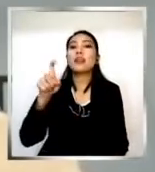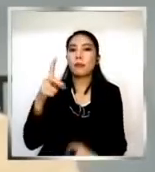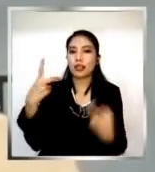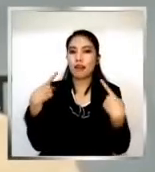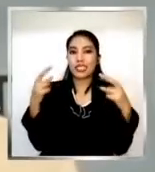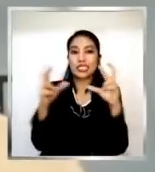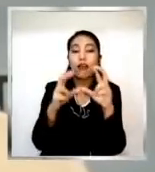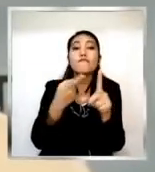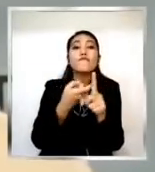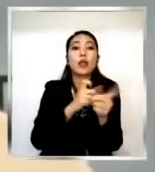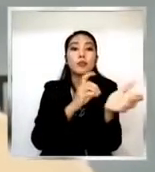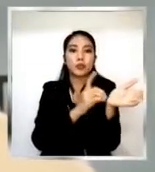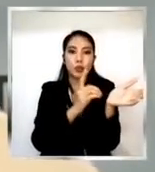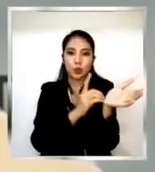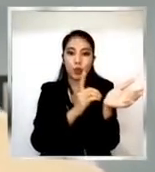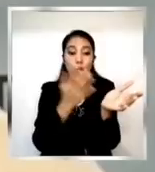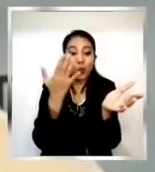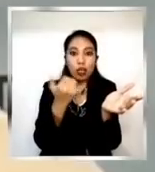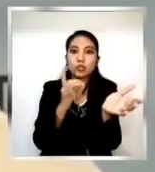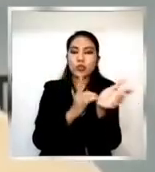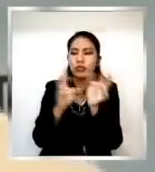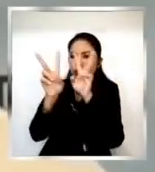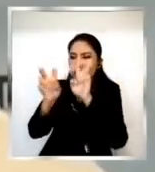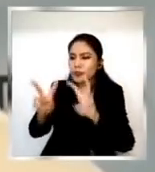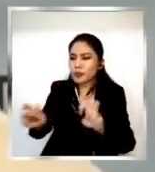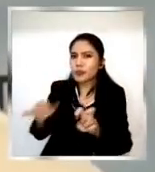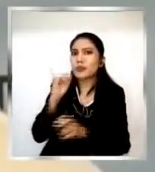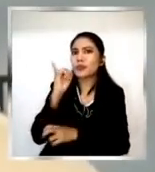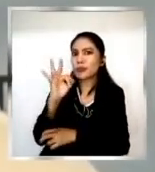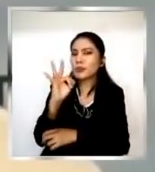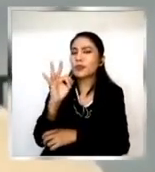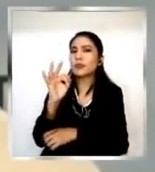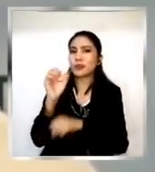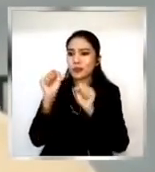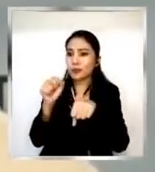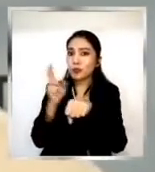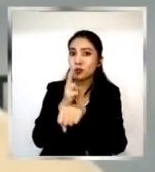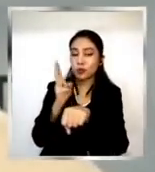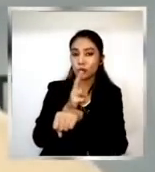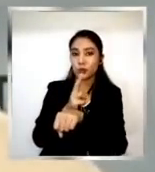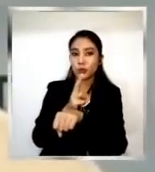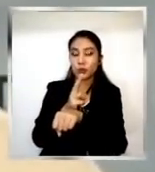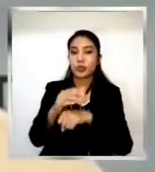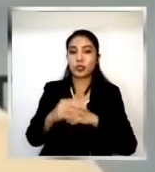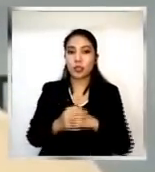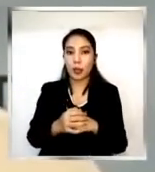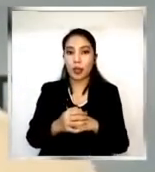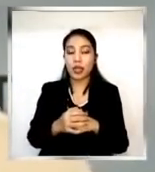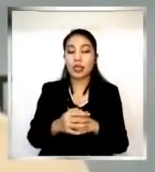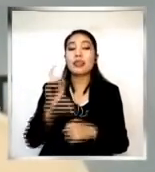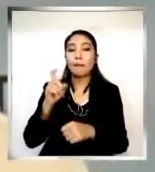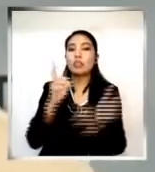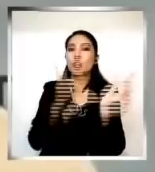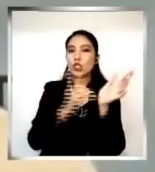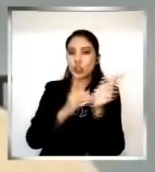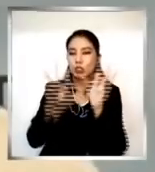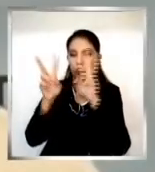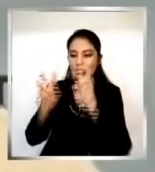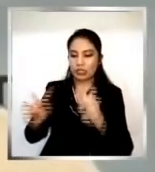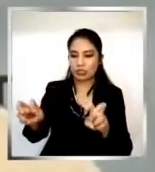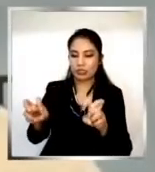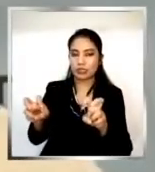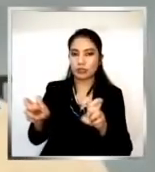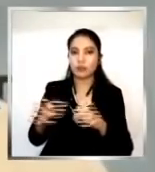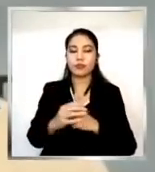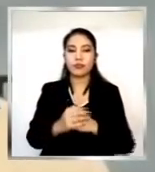mo siya gagamitin. Of course, may mga doktor na hindi talaga magpe-prescribe ng hindi Western medicine, no? Pero